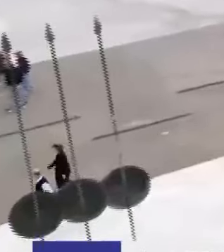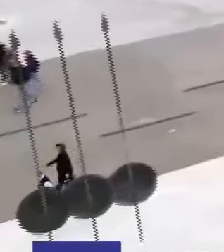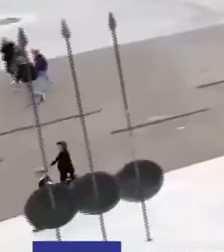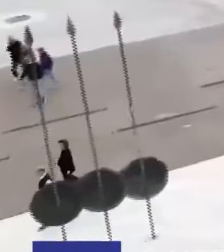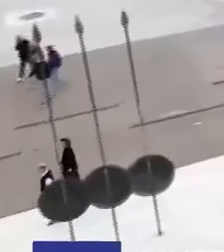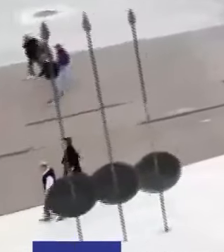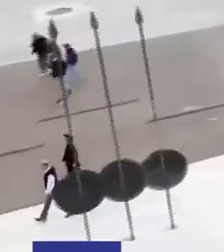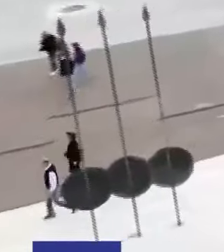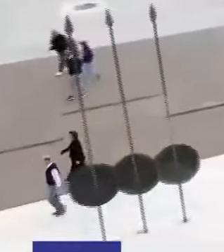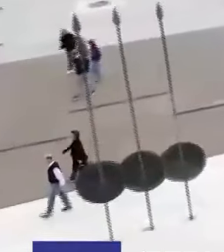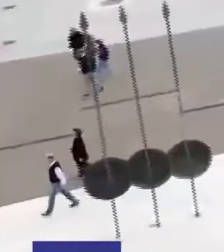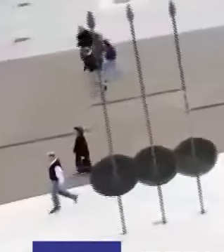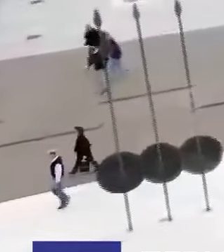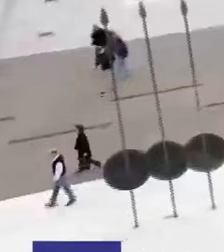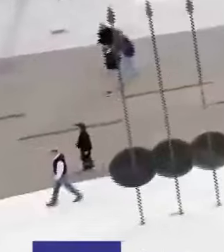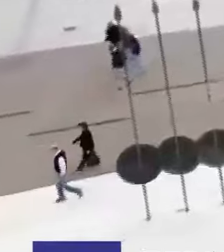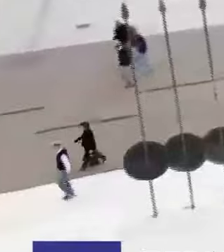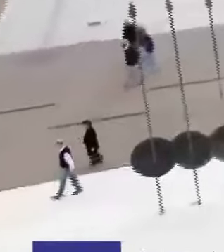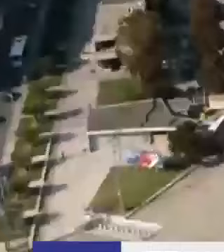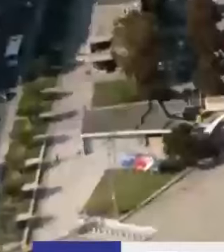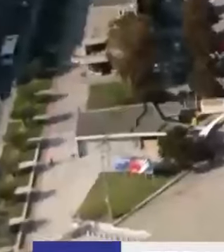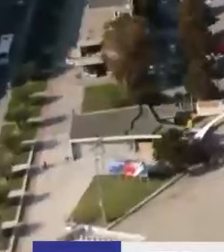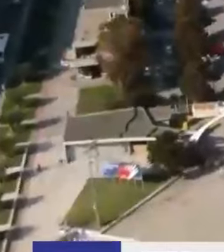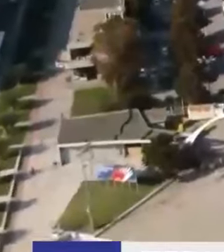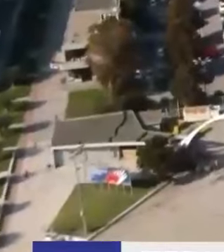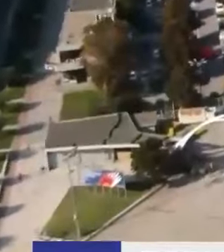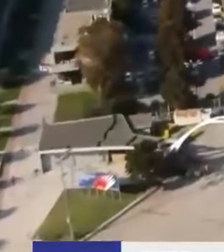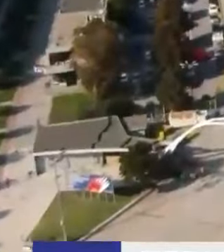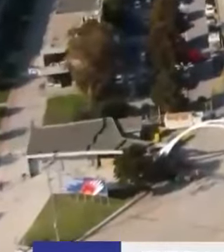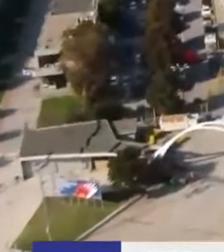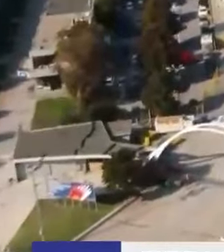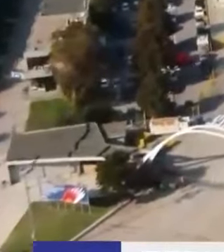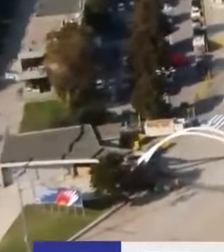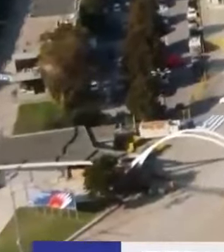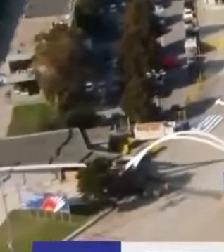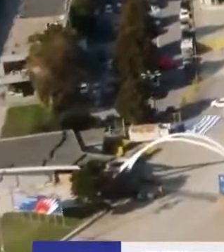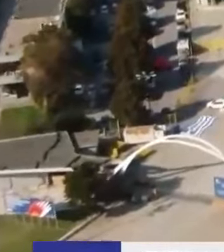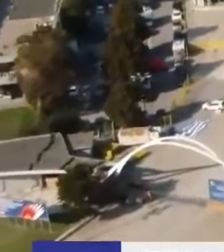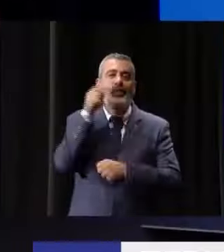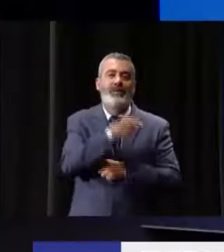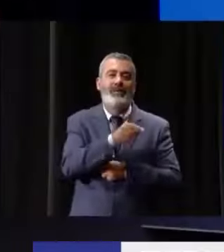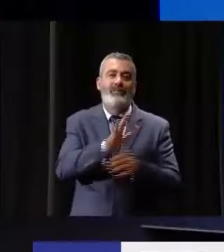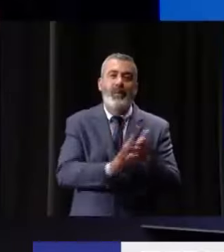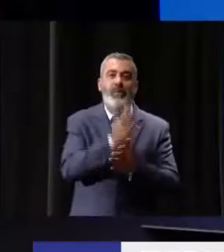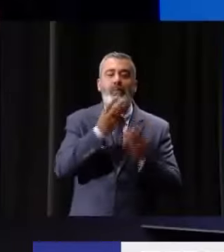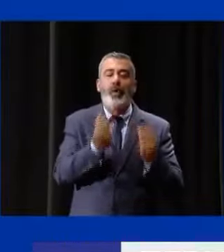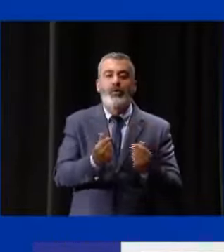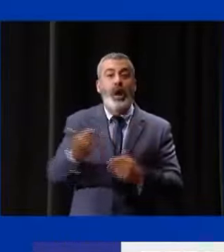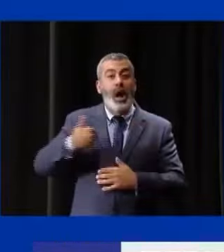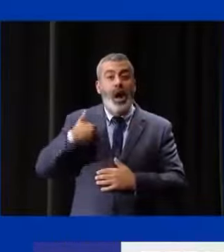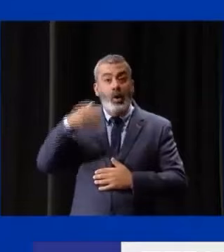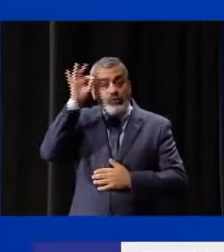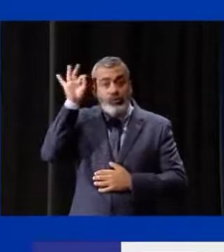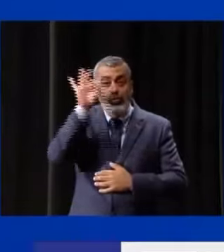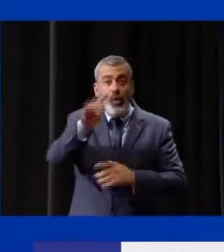Τους άξονες στους οποίους θα κινηθεί ένα Υπουργείο, το Περιφερειακό Σχέδιο Ανάπτυξης, παρουσίασαν οι αρμόδιοι υπουργοί. Η αποστολή είναι να